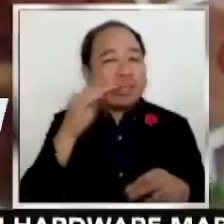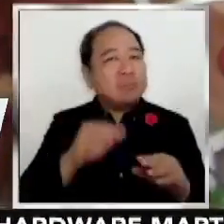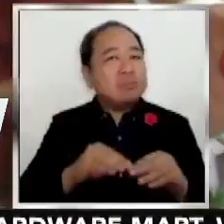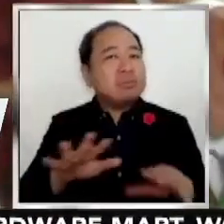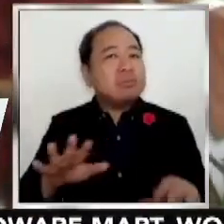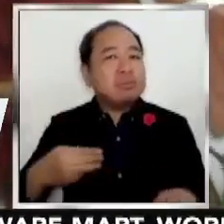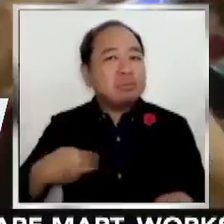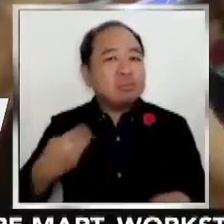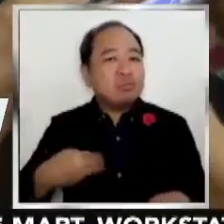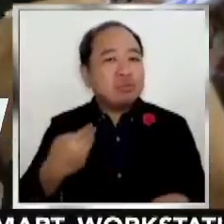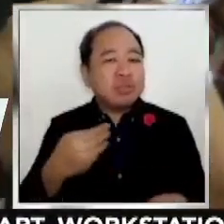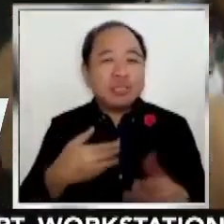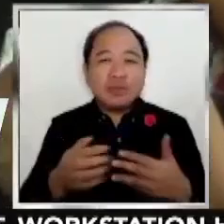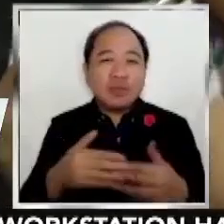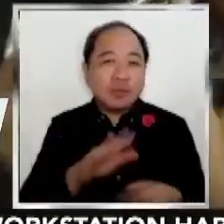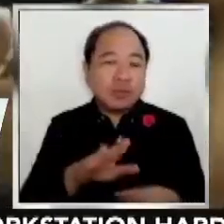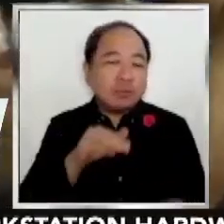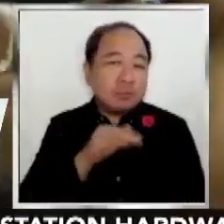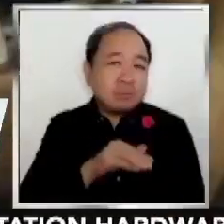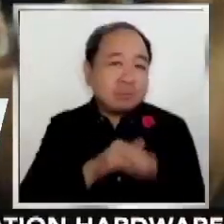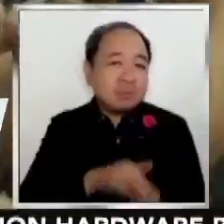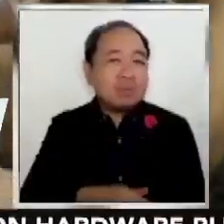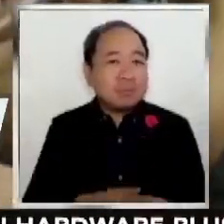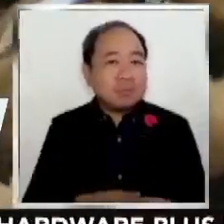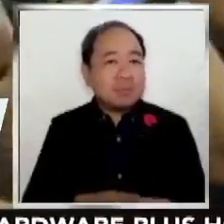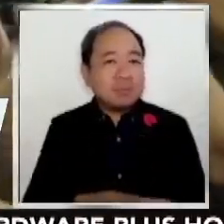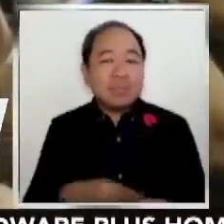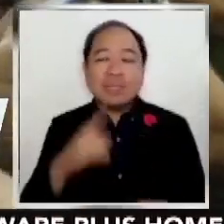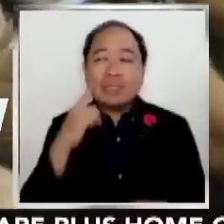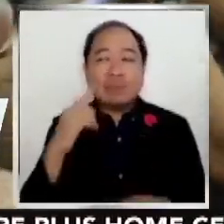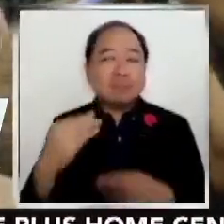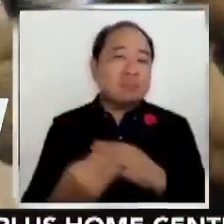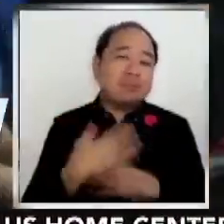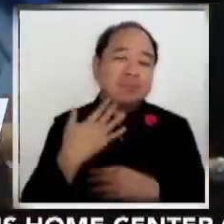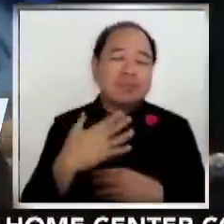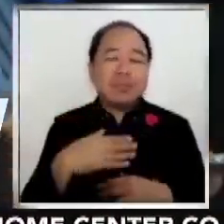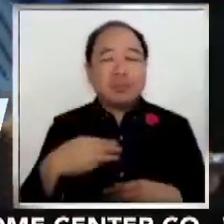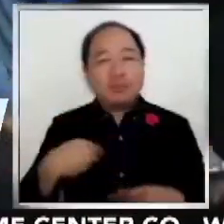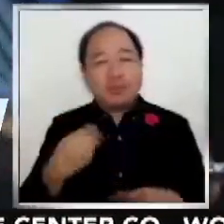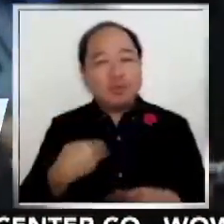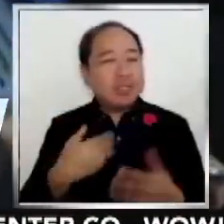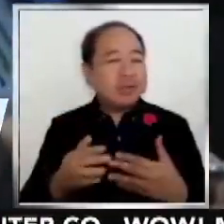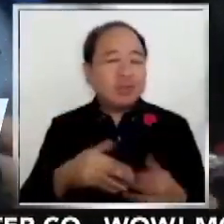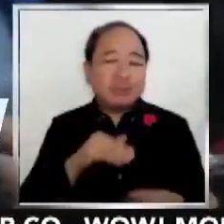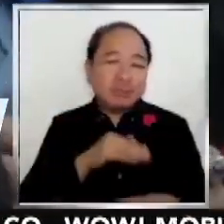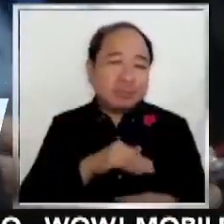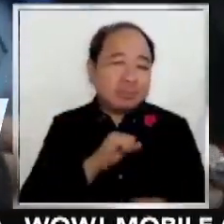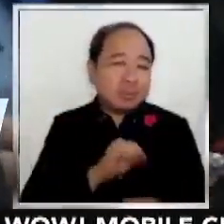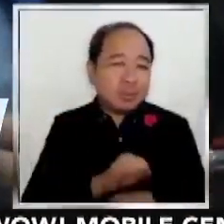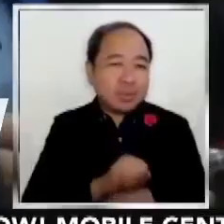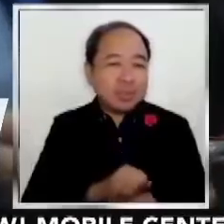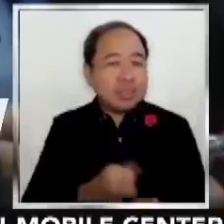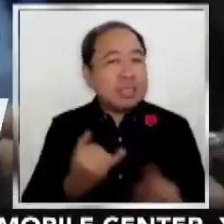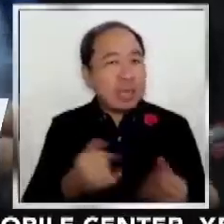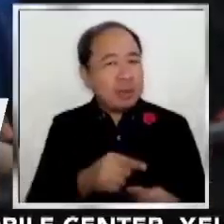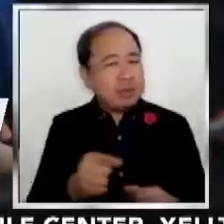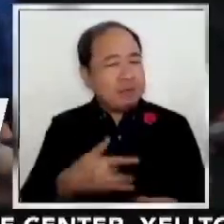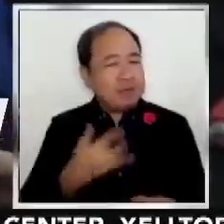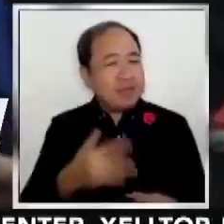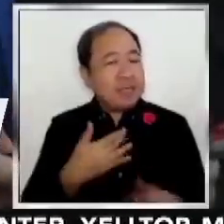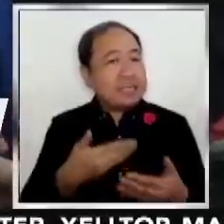ng pagod. Gumaganda naman yung mood kahit pagod sa work. Mas nararamdaman ko na malapit na po yung